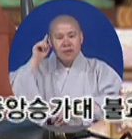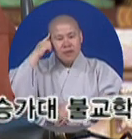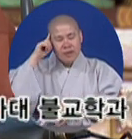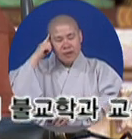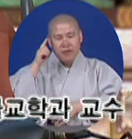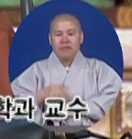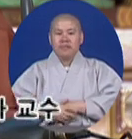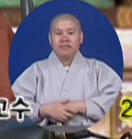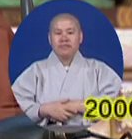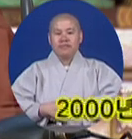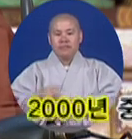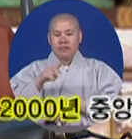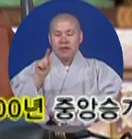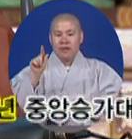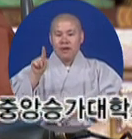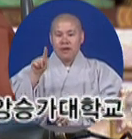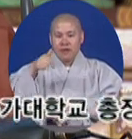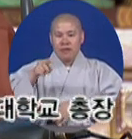잘못 본다고.